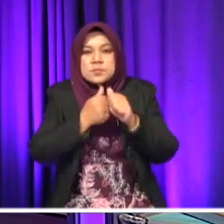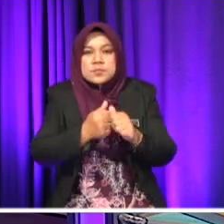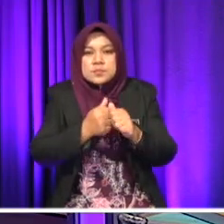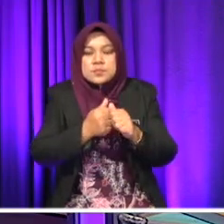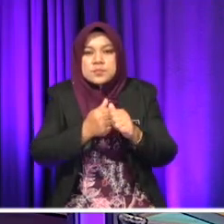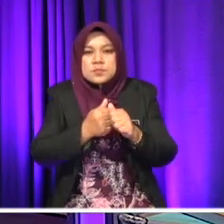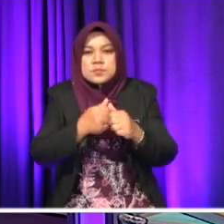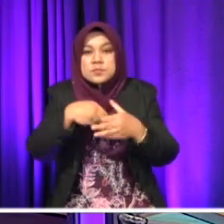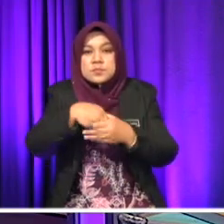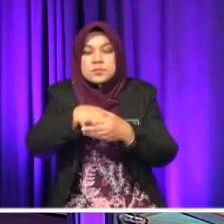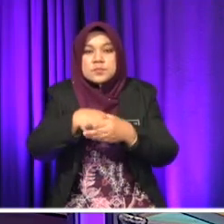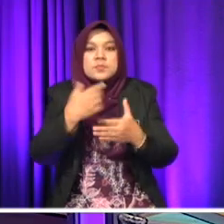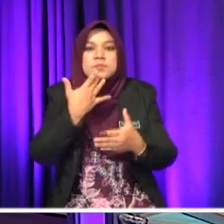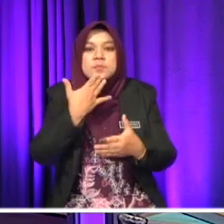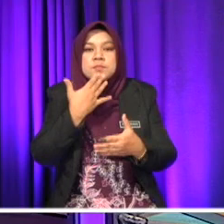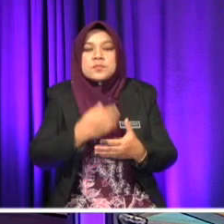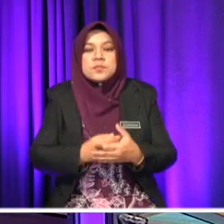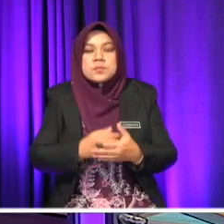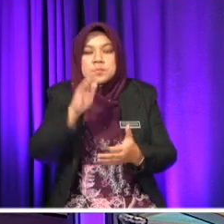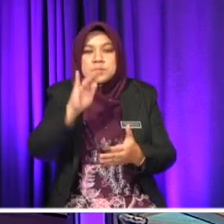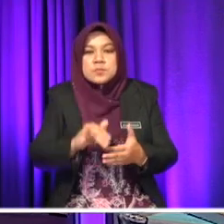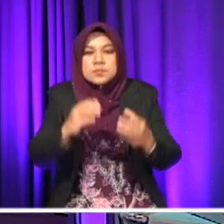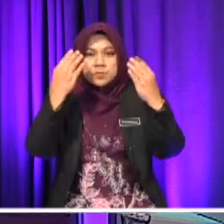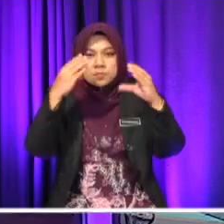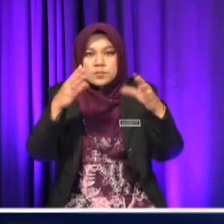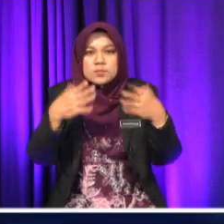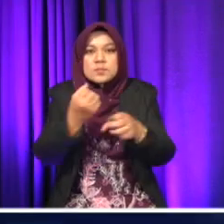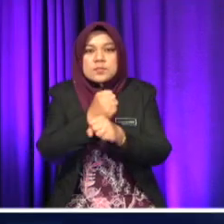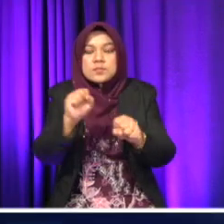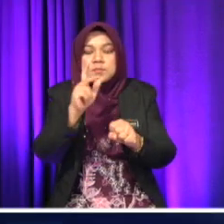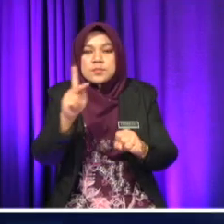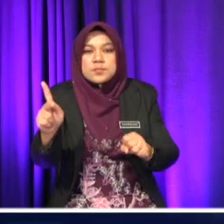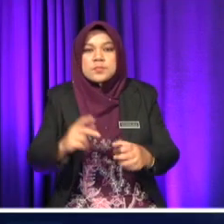sampul berwarna yang cikuda siapkan